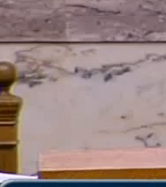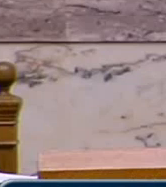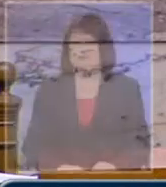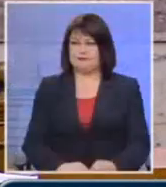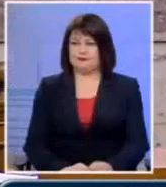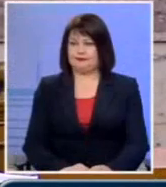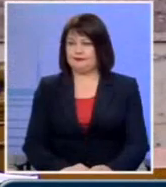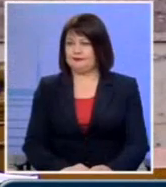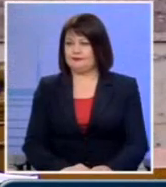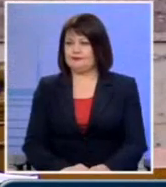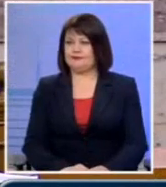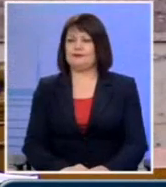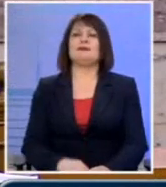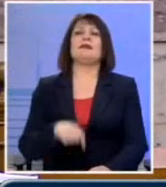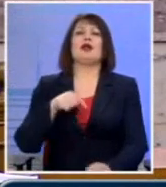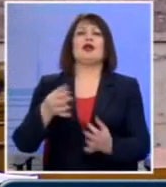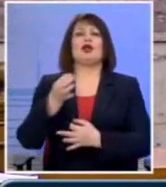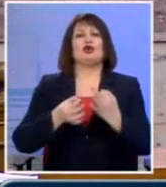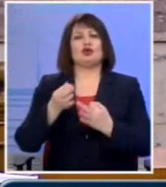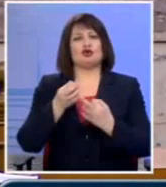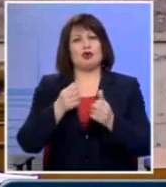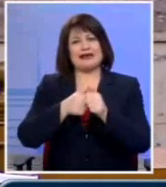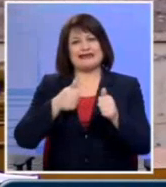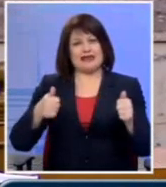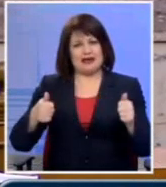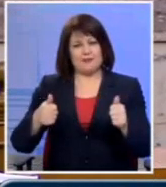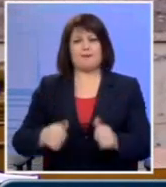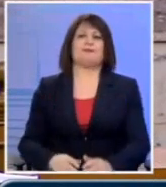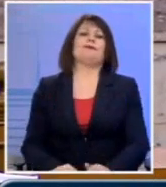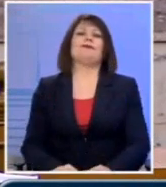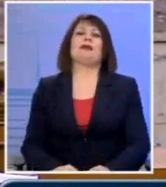Τον λόγο έχουν ζητήσει με τη σειρά ο